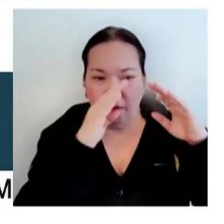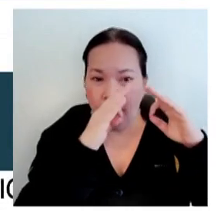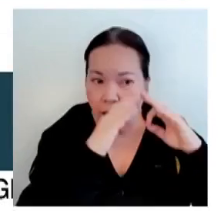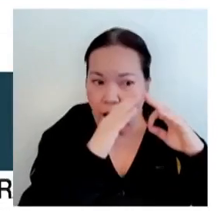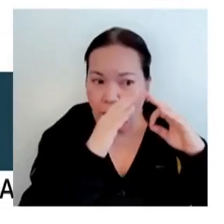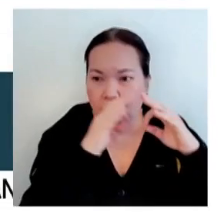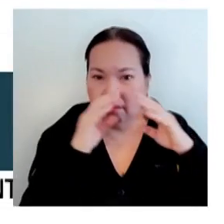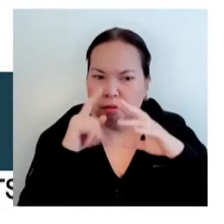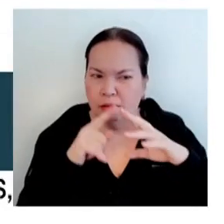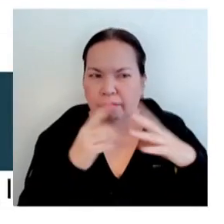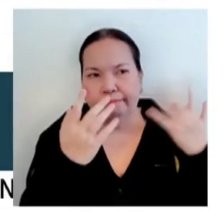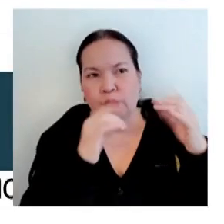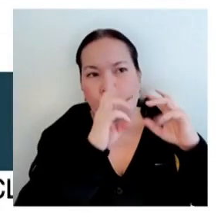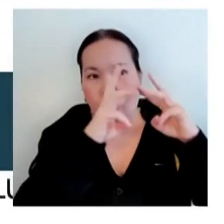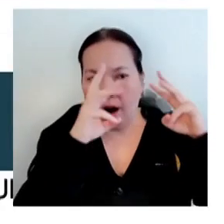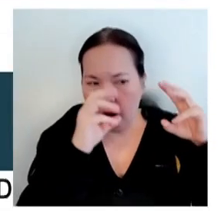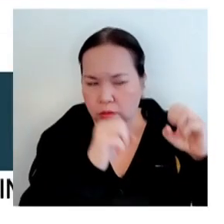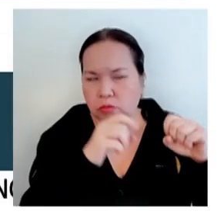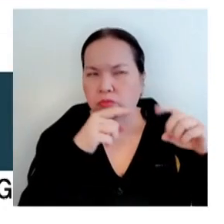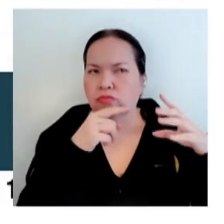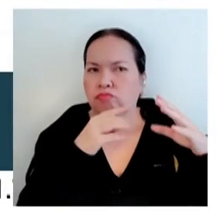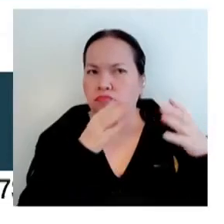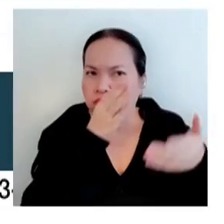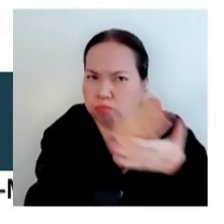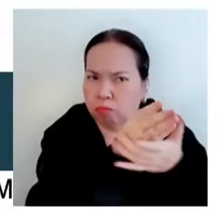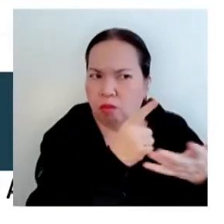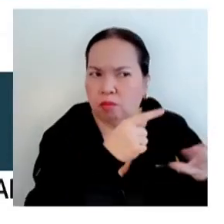may papeles din sila. Hindi basta-basta na